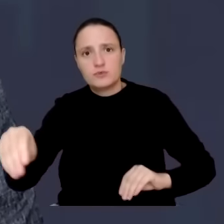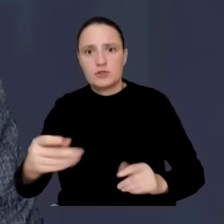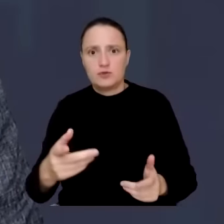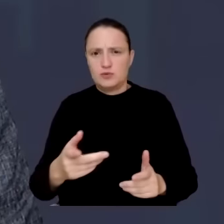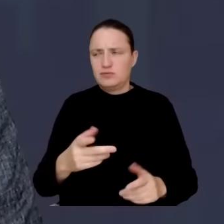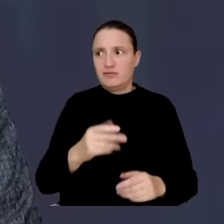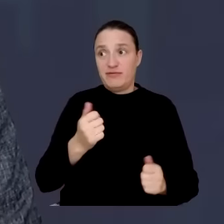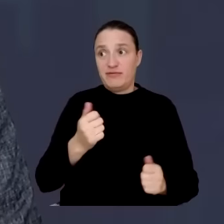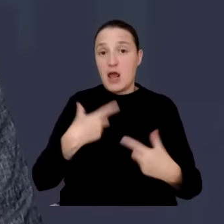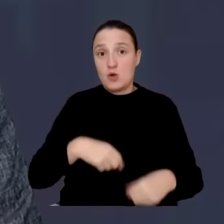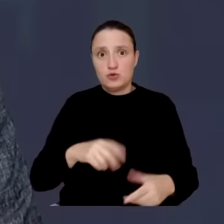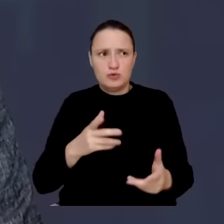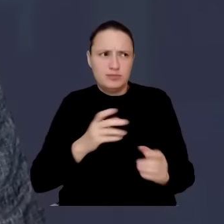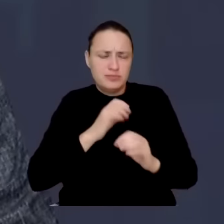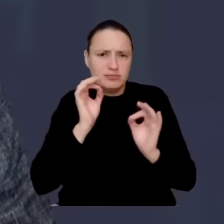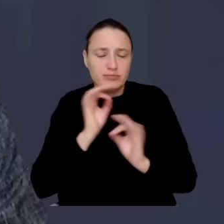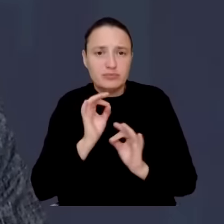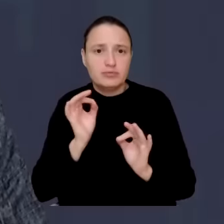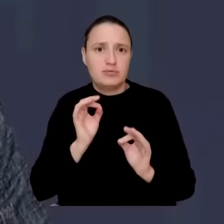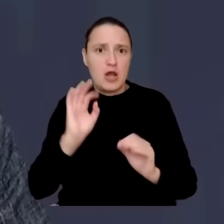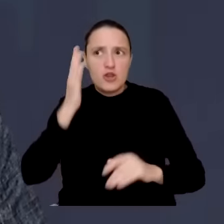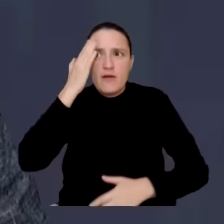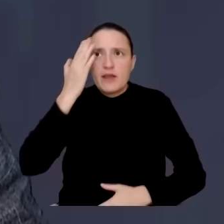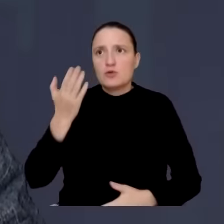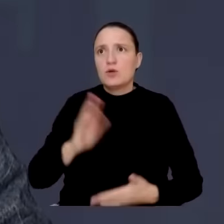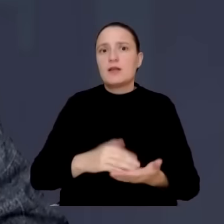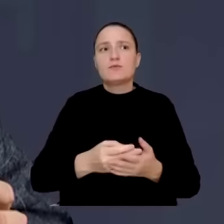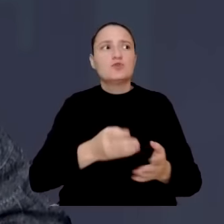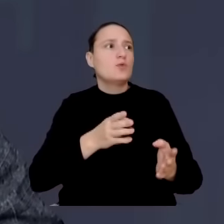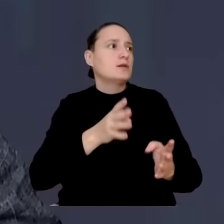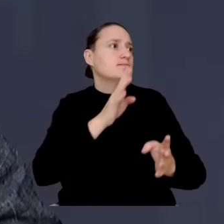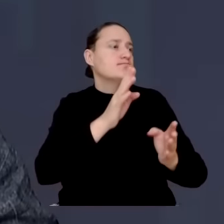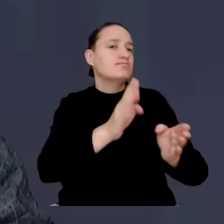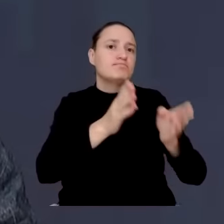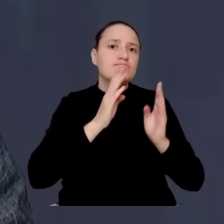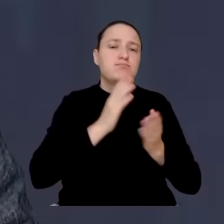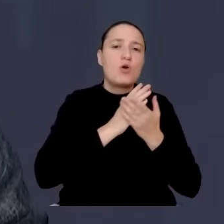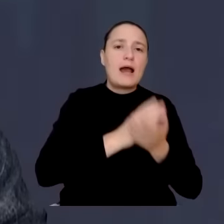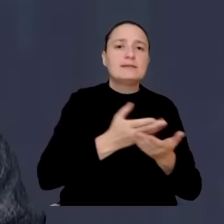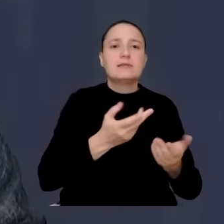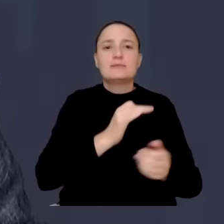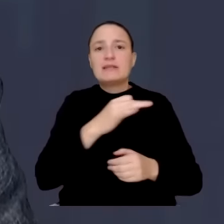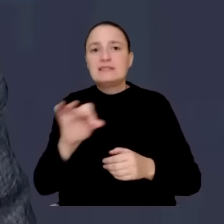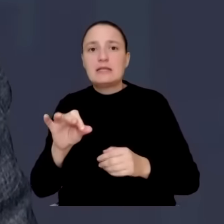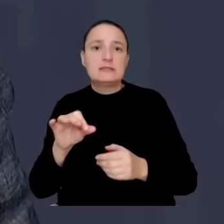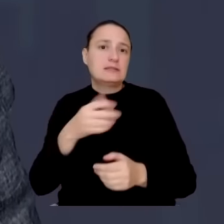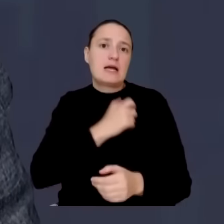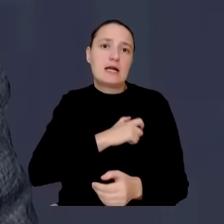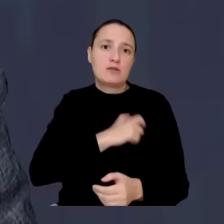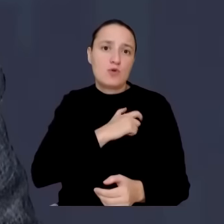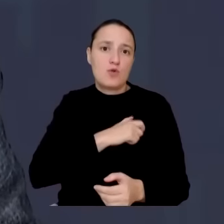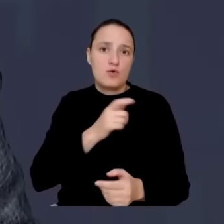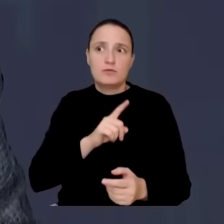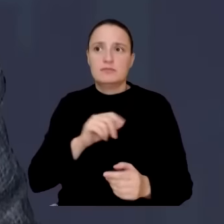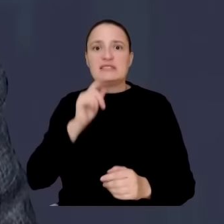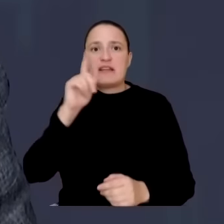że że jakieś że że że poradnie czy pójście do specjalisty kardiologa to będą mieli na za 2